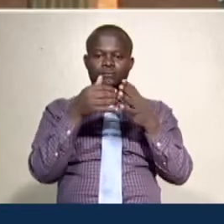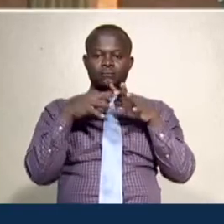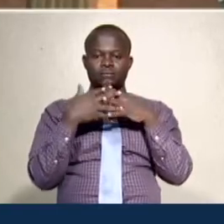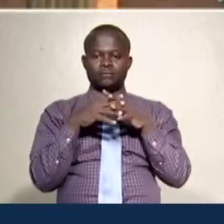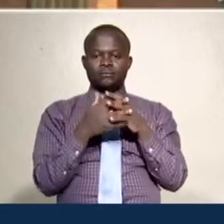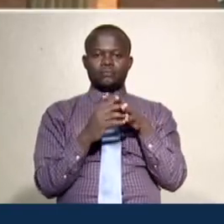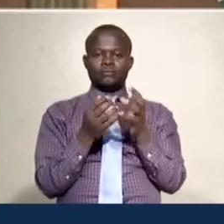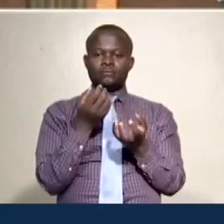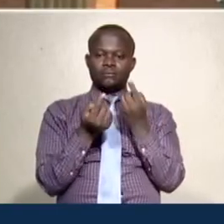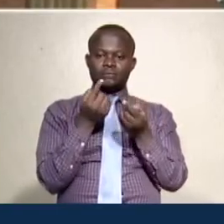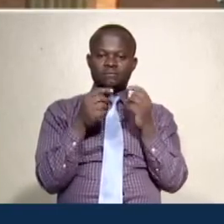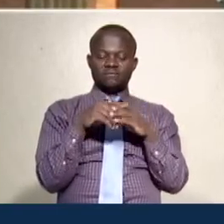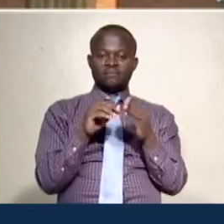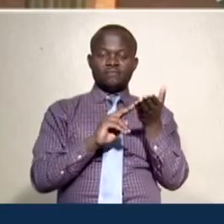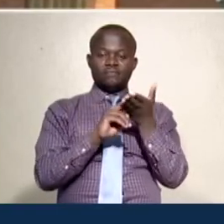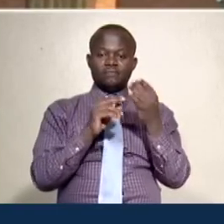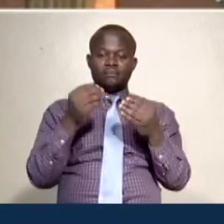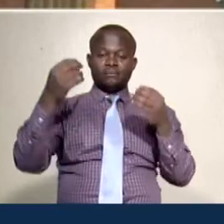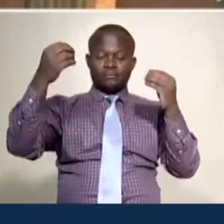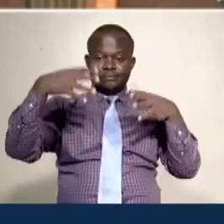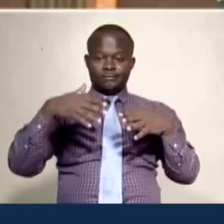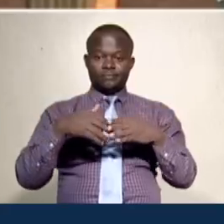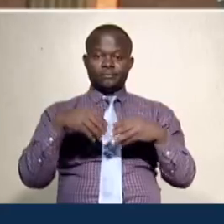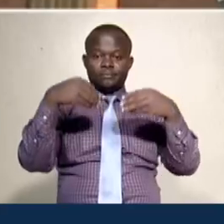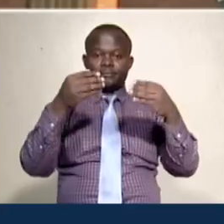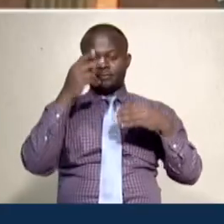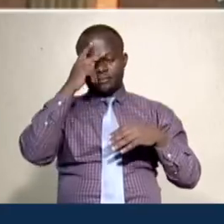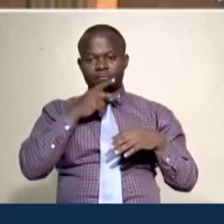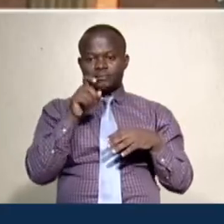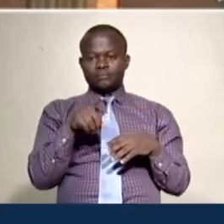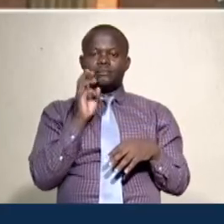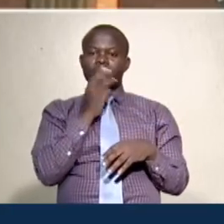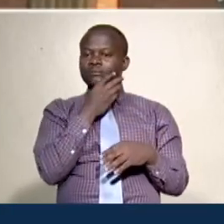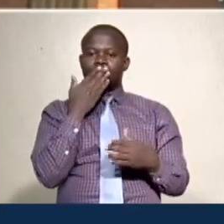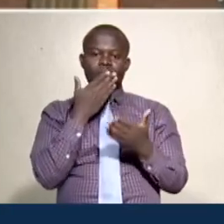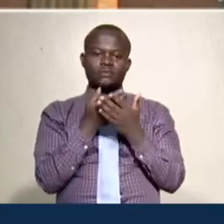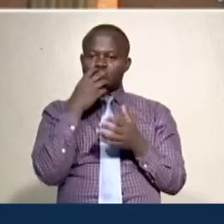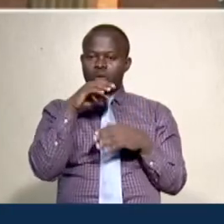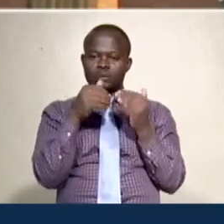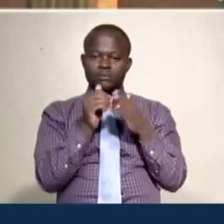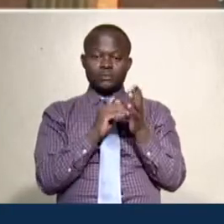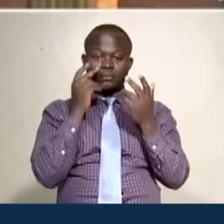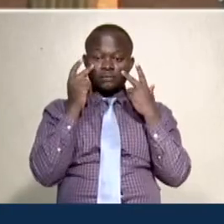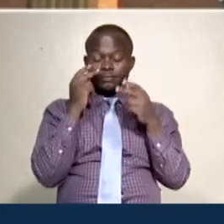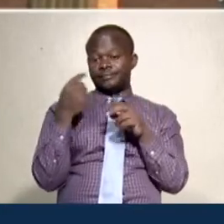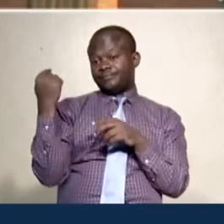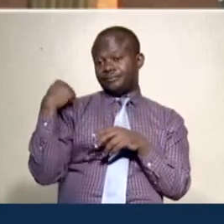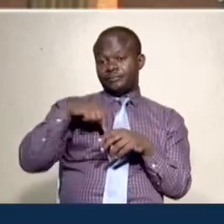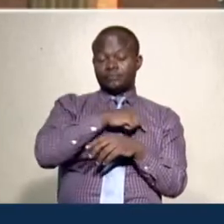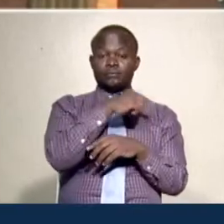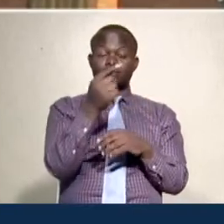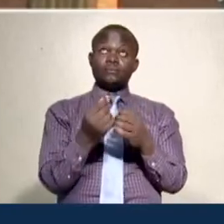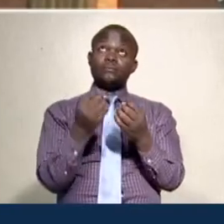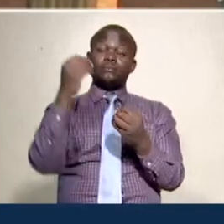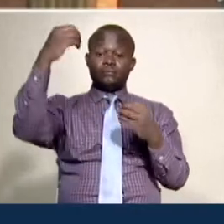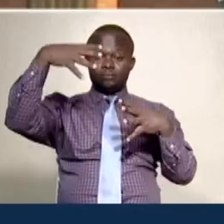amazi zikoresheje imirasire y'izuba zagenewe ababyeyi babyaye bakenera amazi meza ashyushye. Ndetse muranabona ko inyuma yanjye hano hari amatara